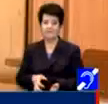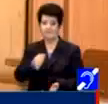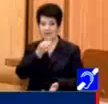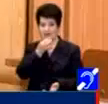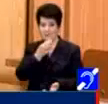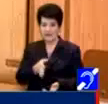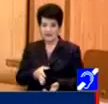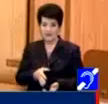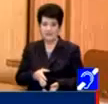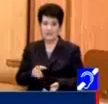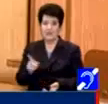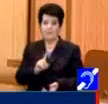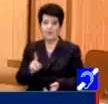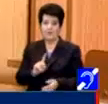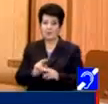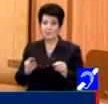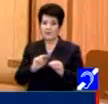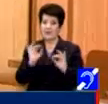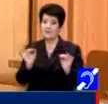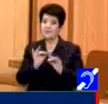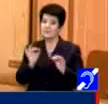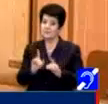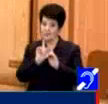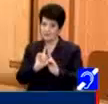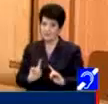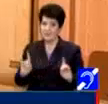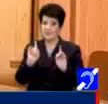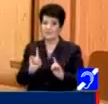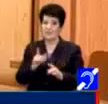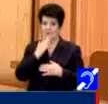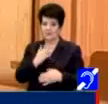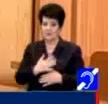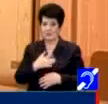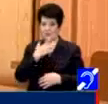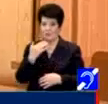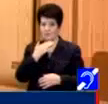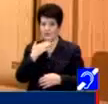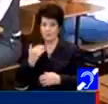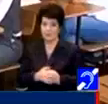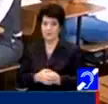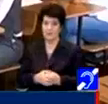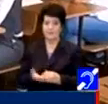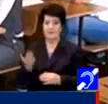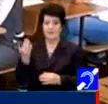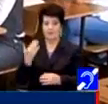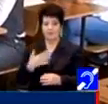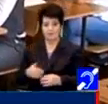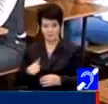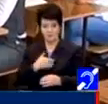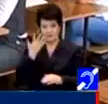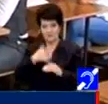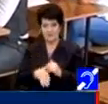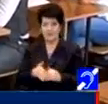Place absolut tot pentru că predă istoria într-un mod deosebit, care mă face să îndrăgesc mult mai mult trecutul meu, să